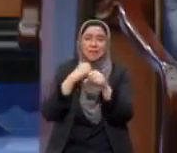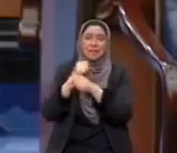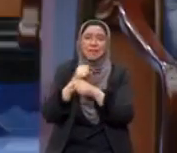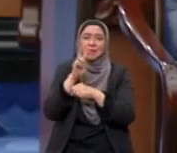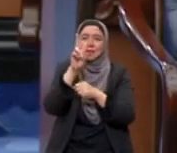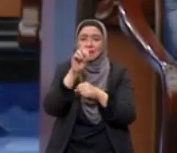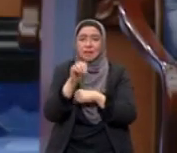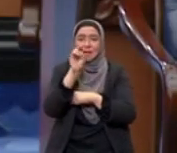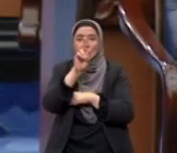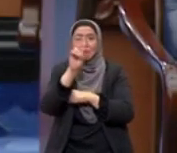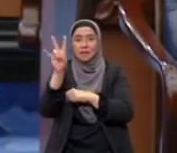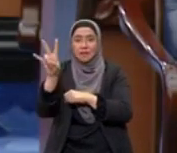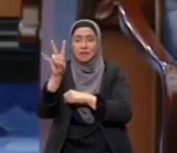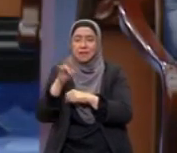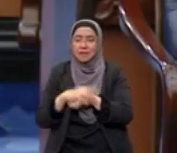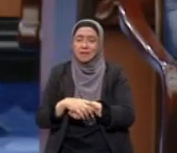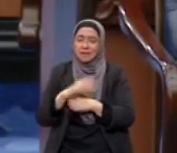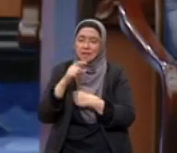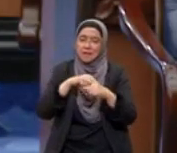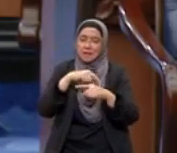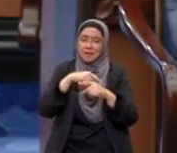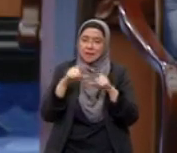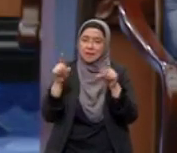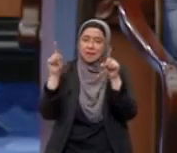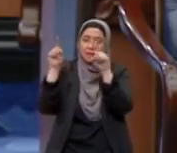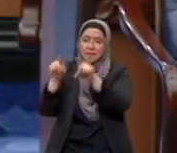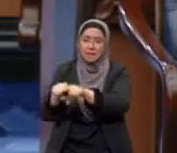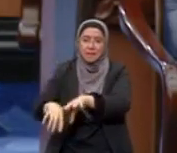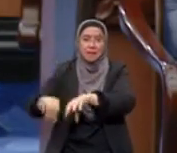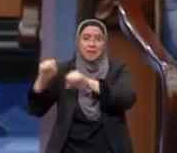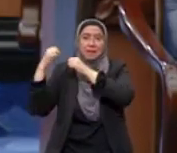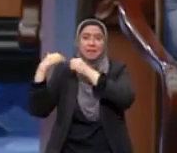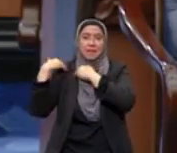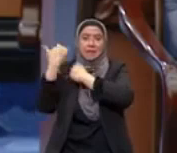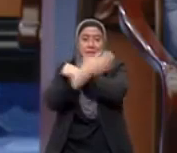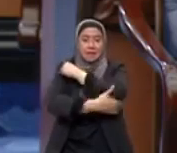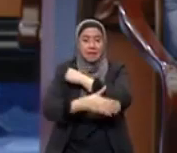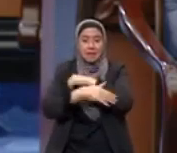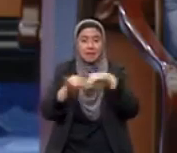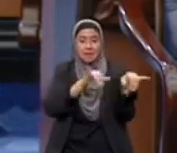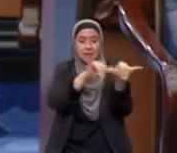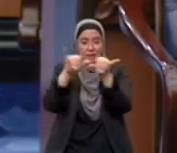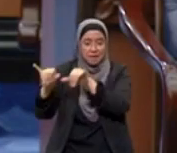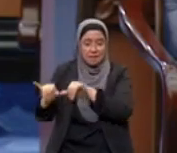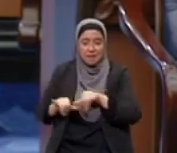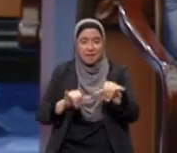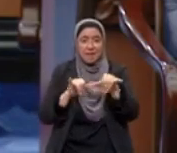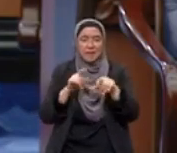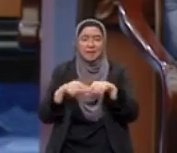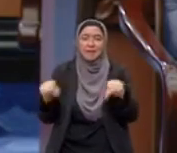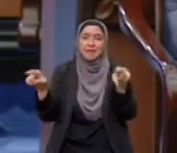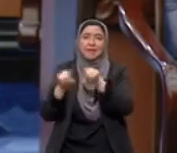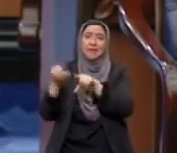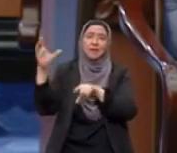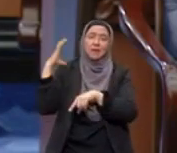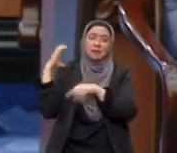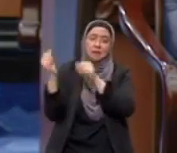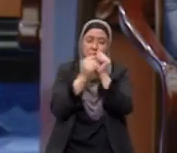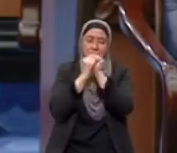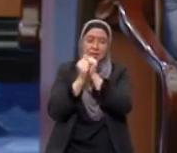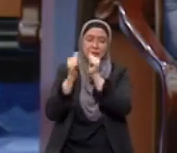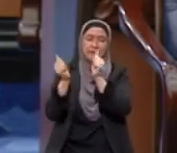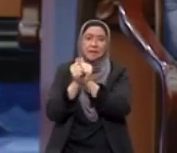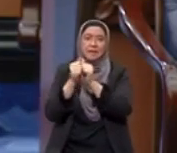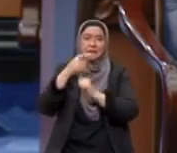negara penyelaras antara peranan Malaysia adalah sebagai pengerusi bersama dengan China dalam merunding draf